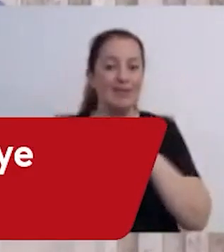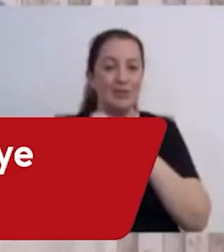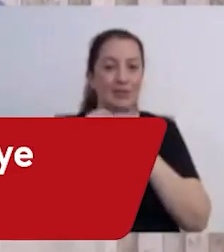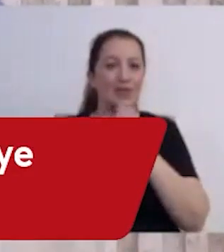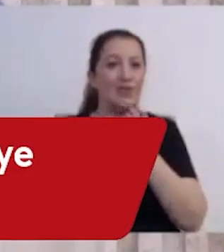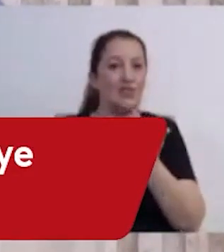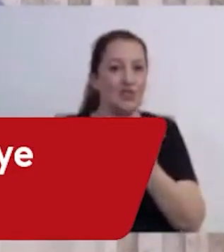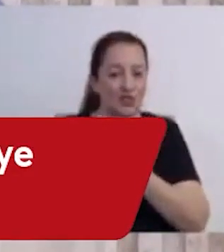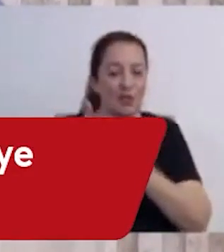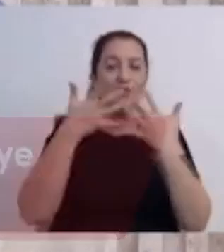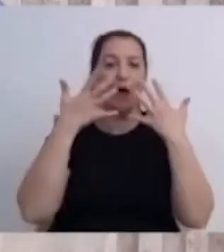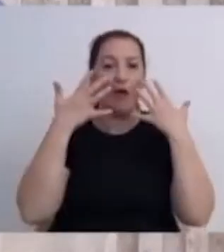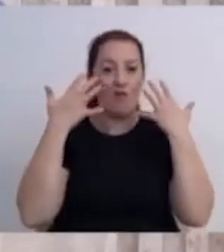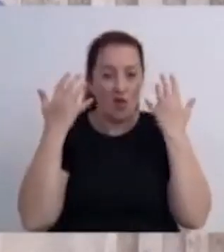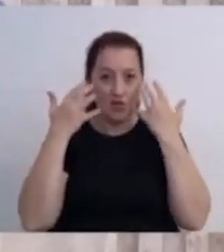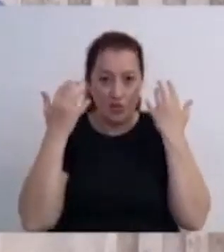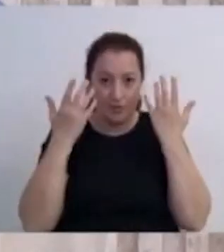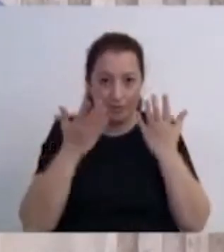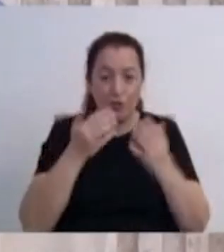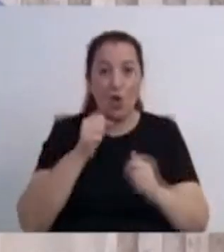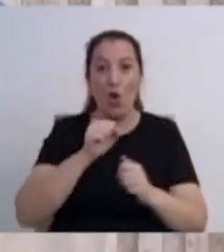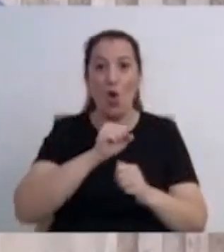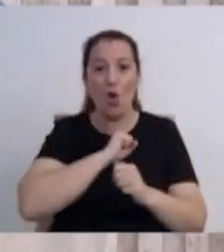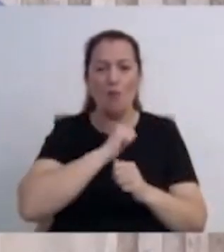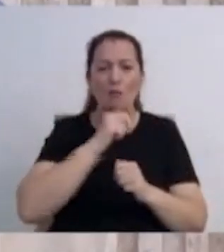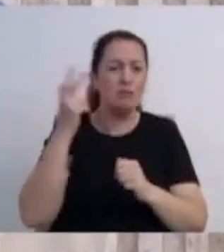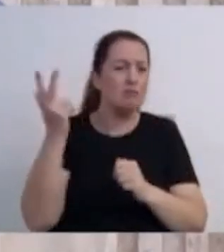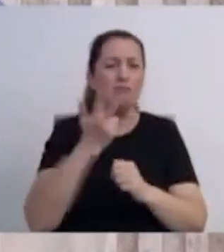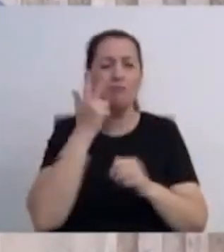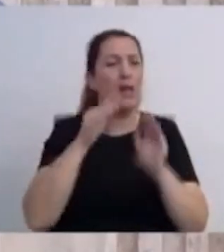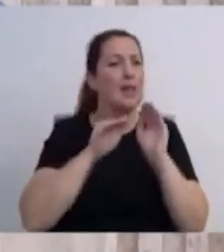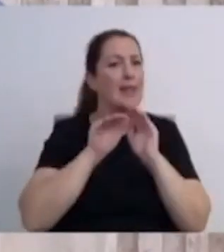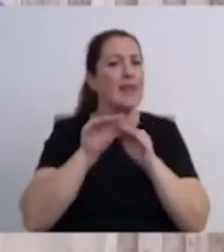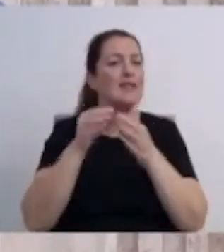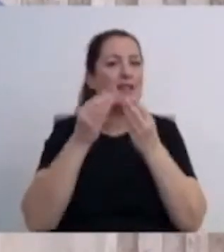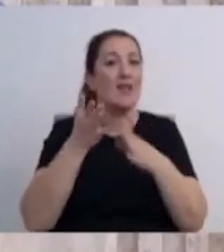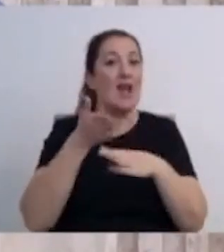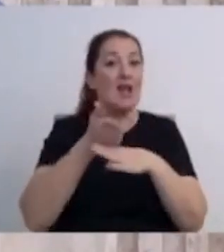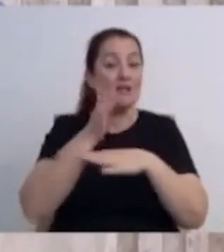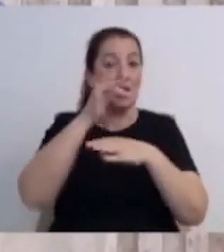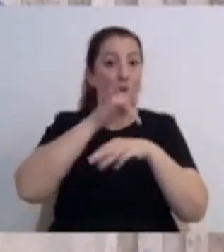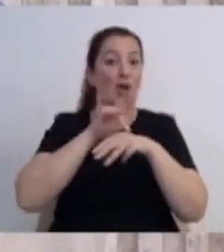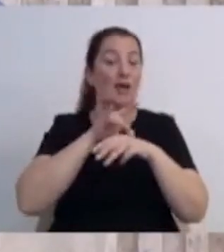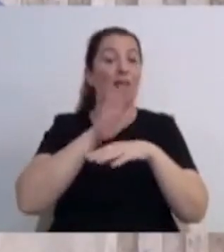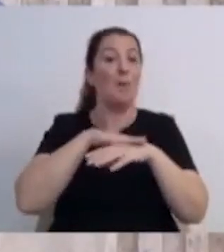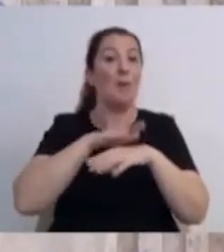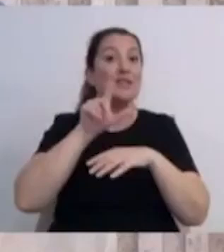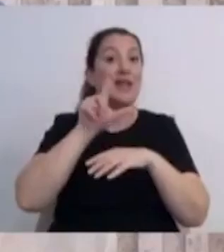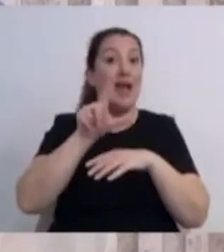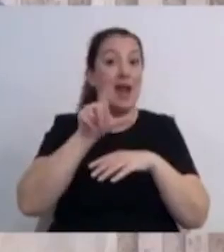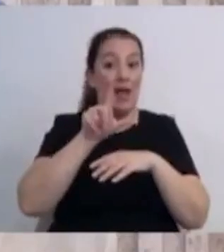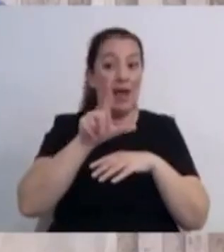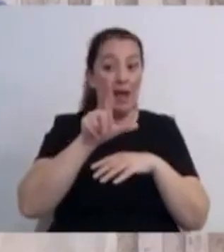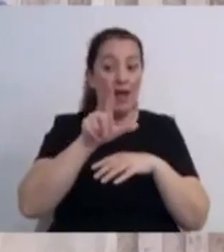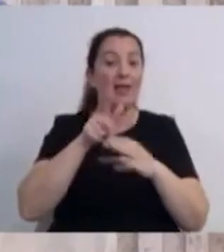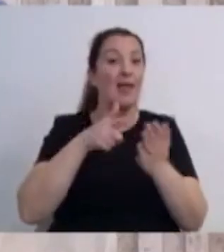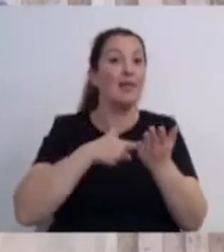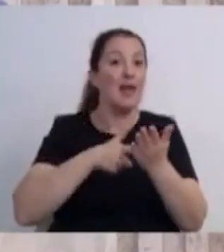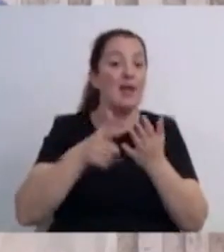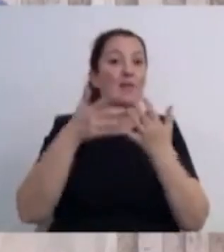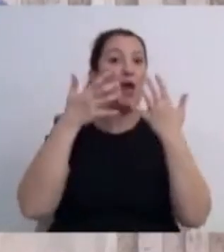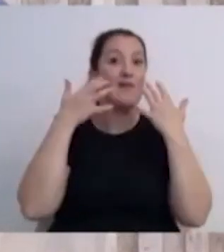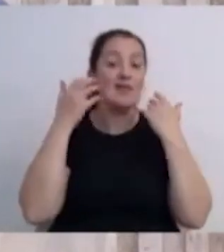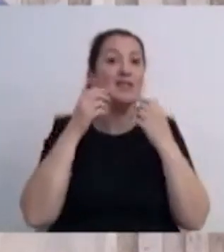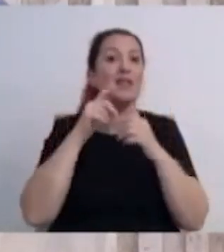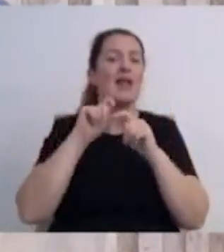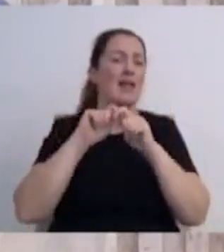çiftçilerimize, hayvancılarımıza korkunç destekler vererek aslında ülkede yapılması gereken tarımda,